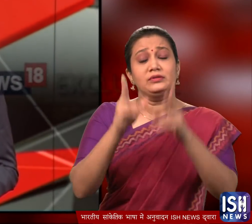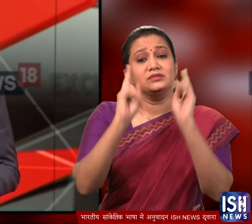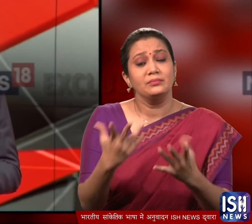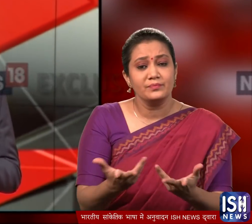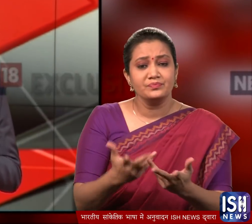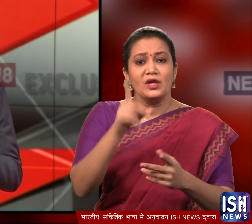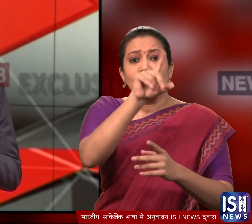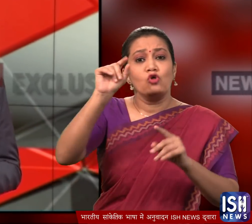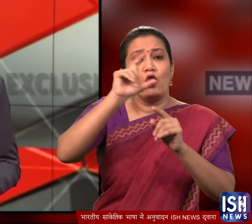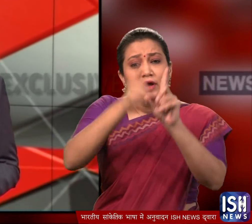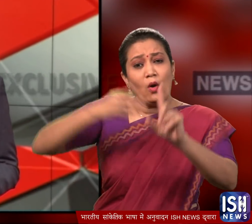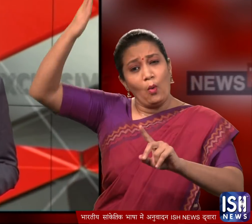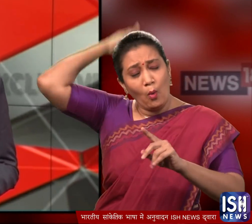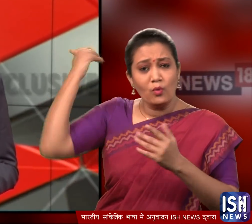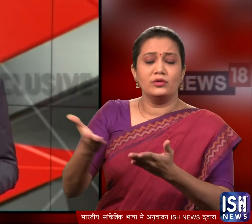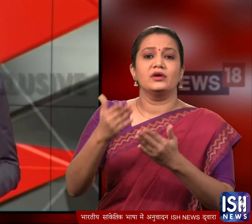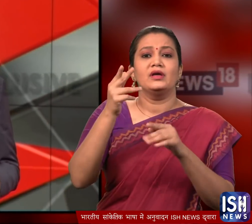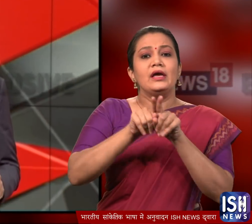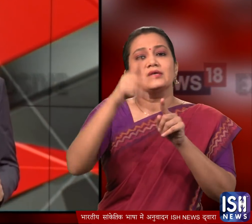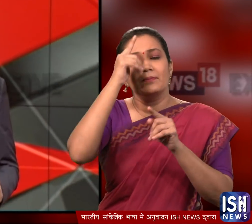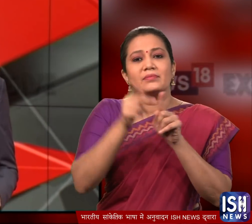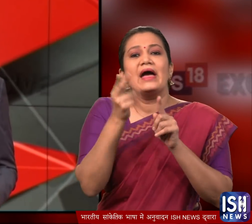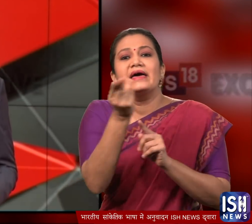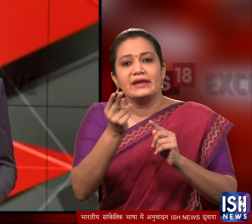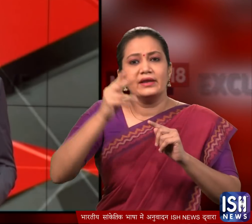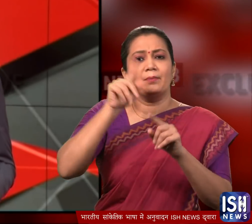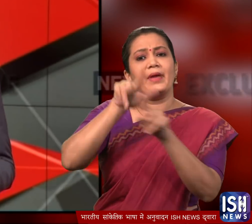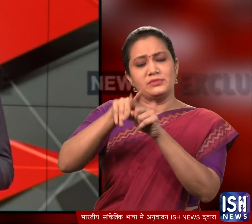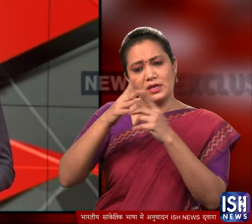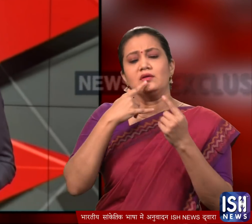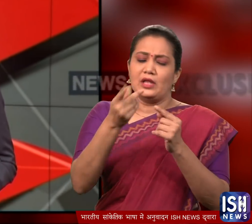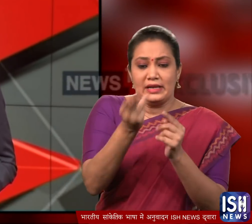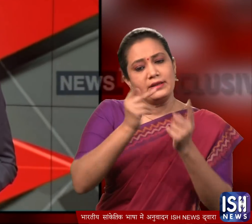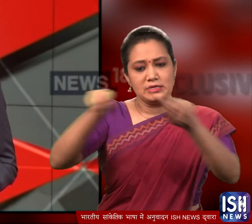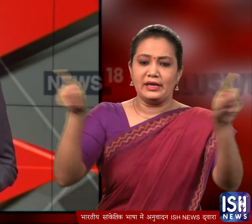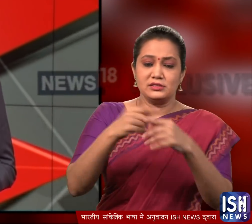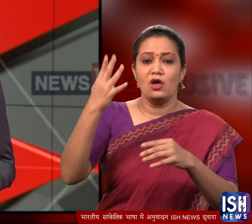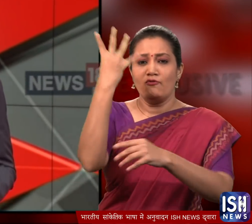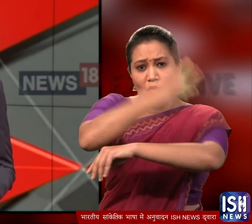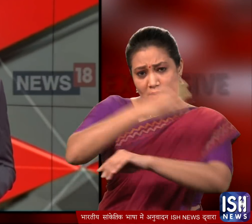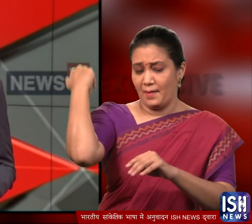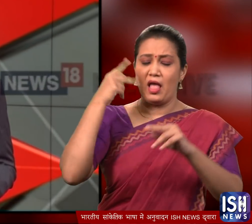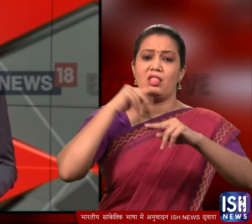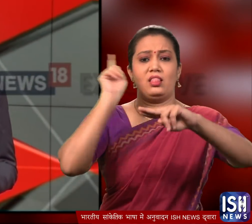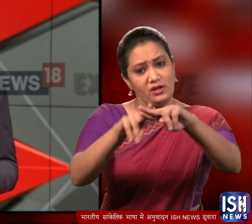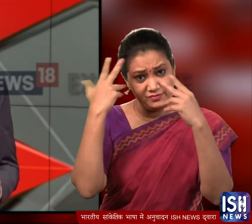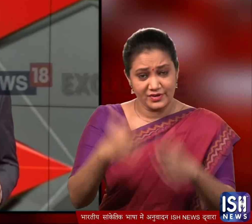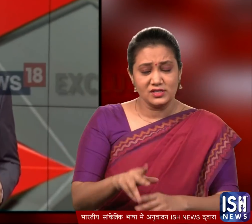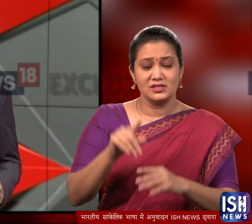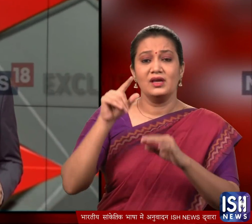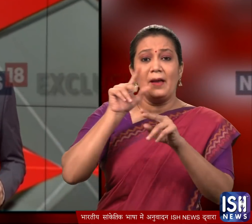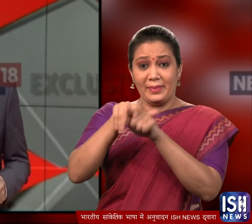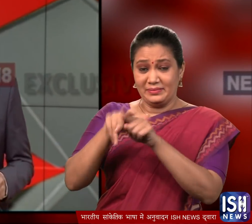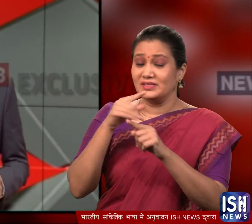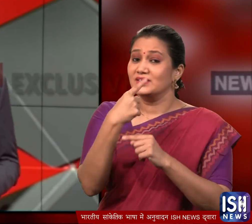रहा है। यह अस्पताल करीब 100 साल पुराना है, जिसकी लीज नगर निगम ने रद्द कर दी। 4 दिन पहले नगर निगम ने अस्पताल को सील कर दिया। बरेली नगर